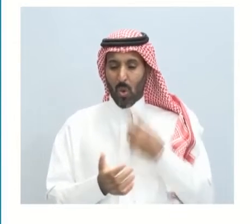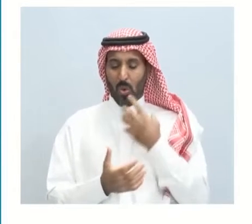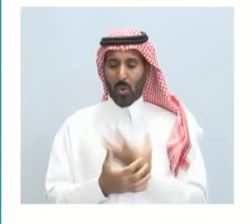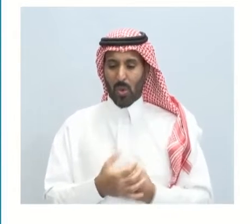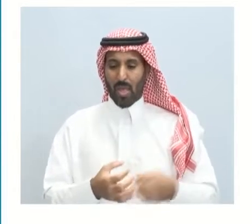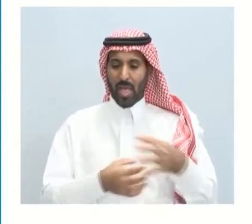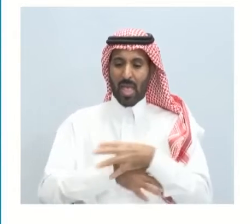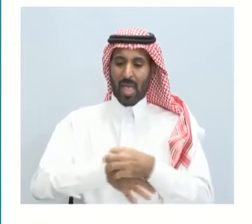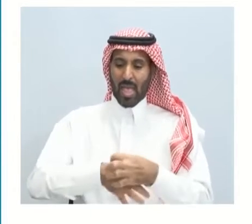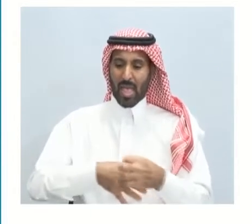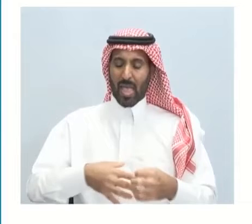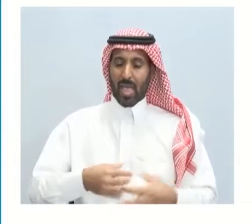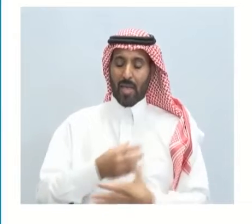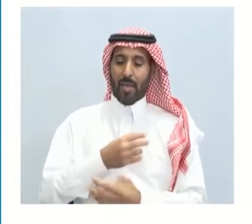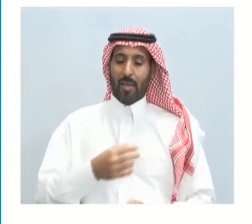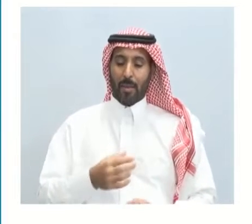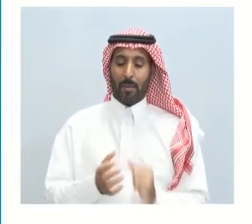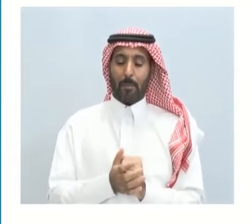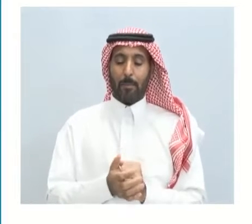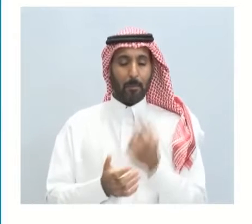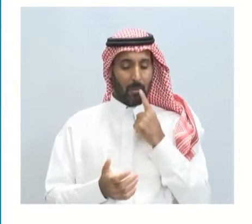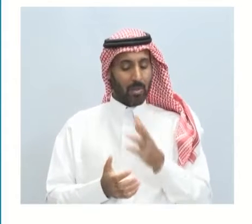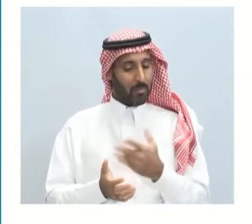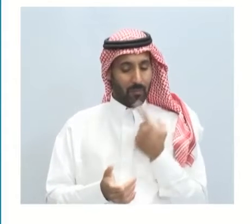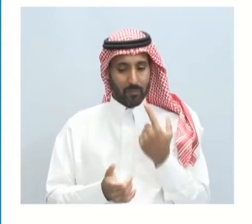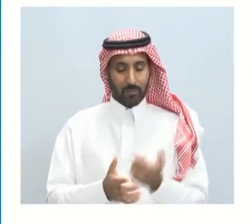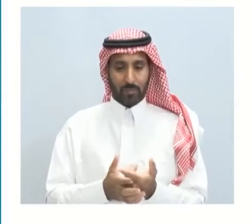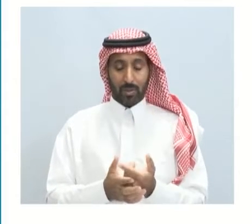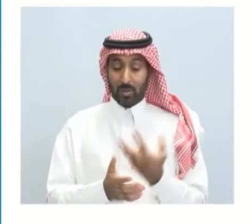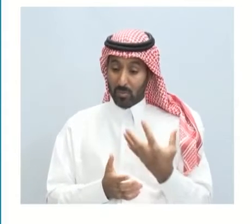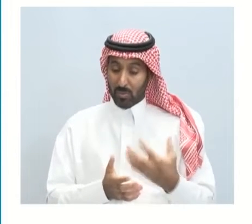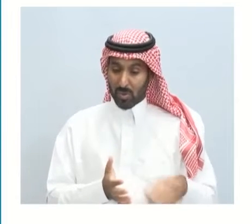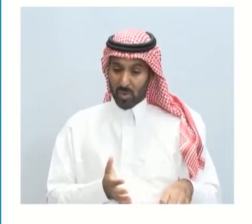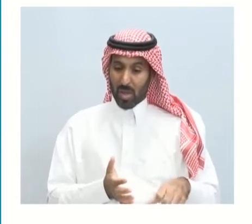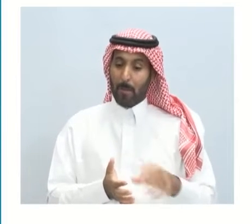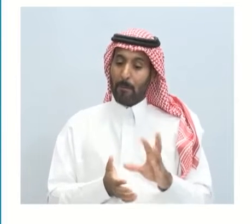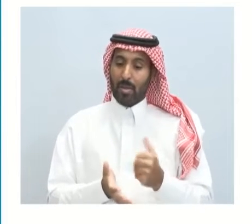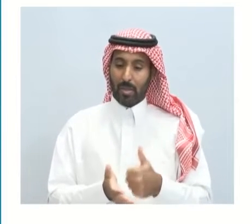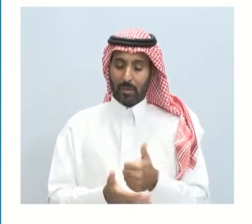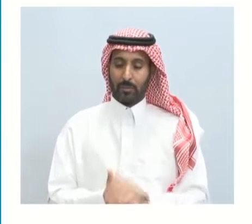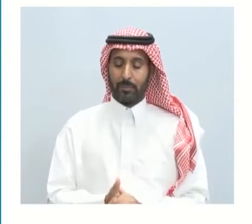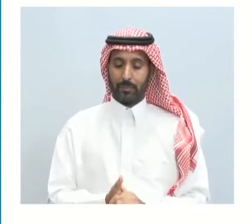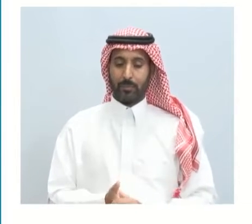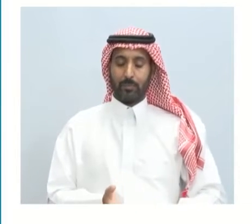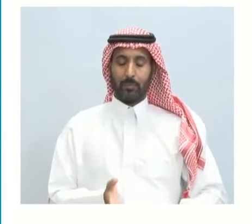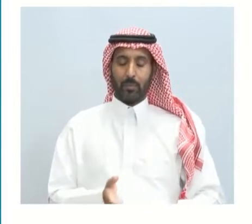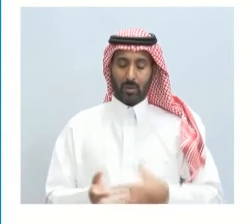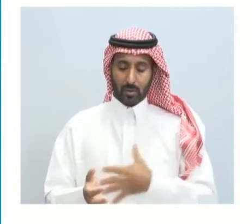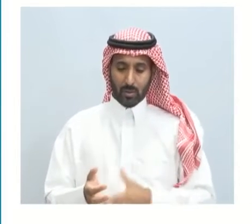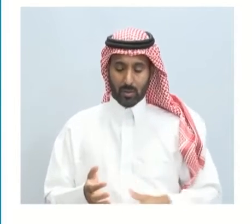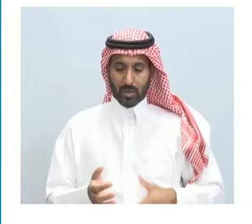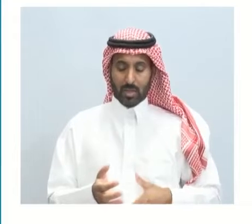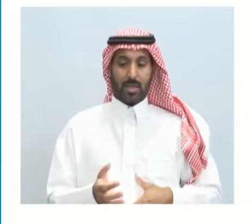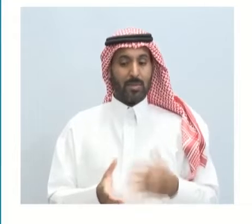ما اخر من البكتيريا بعضها غير ضار وبعضها الاخر قد يسبب مشاكل معويه